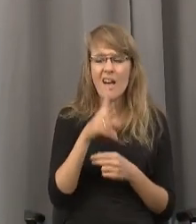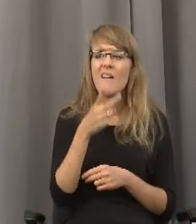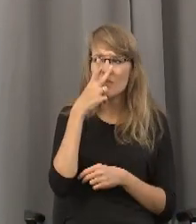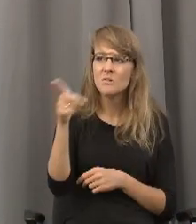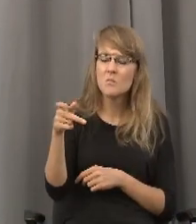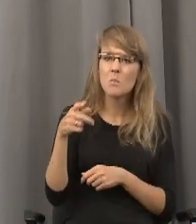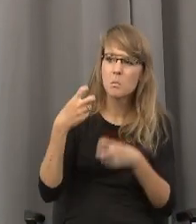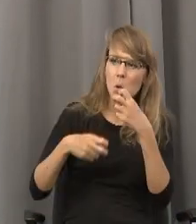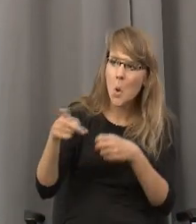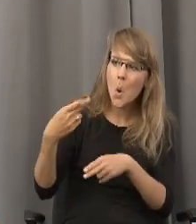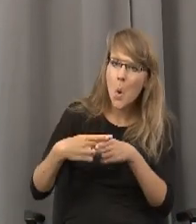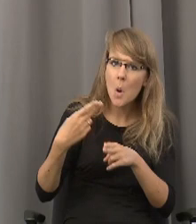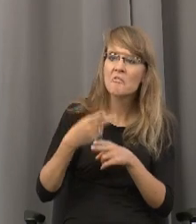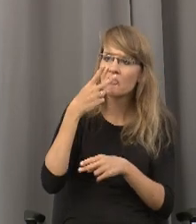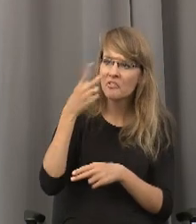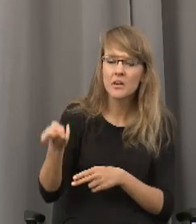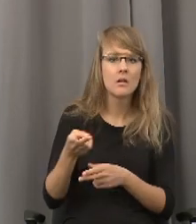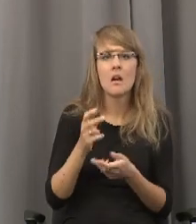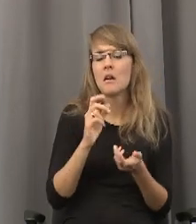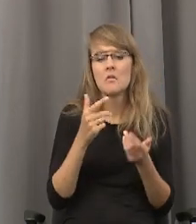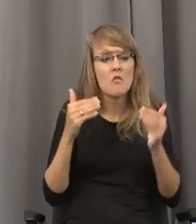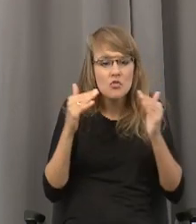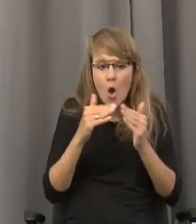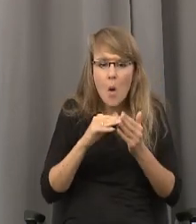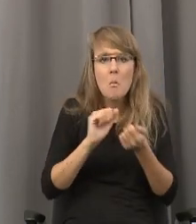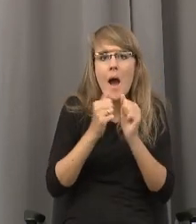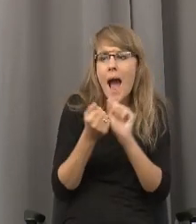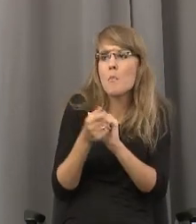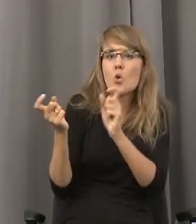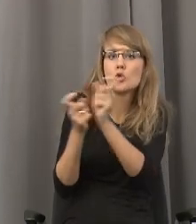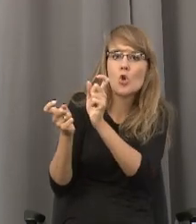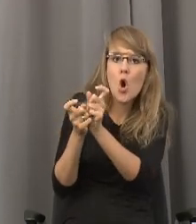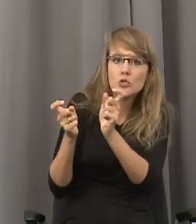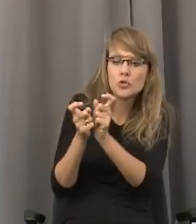Alzheimera. Albo u siebie w domu, albo gdzieś w najbliższej sąsiedztwie.